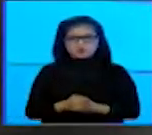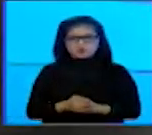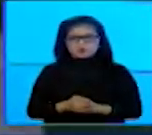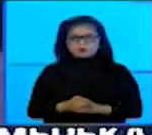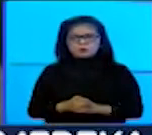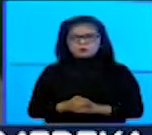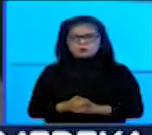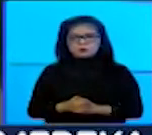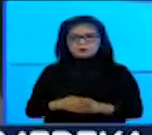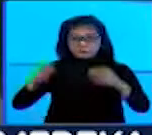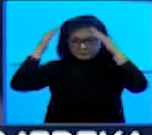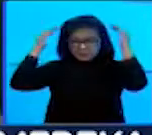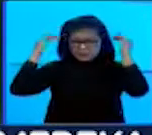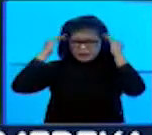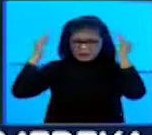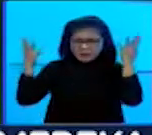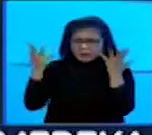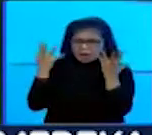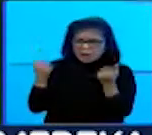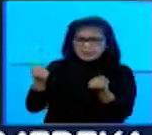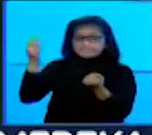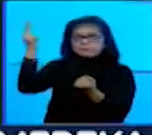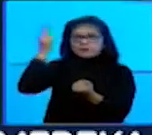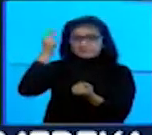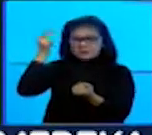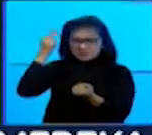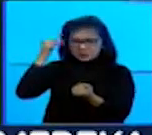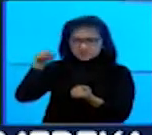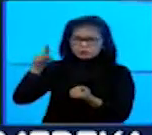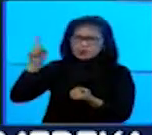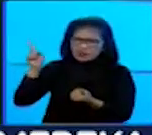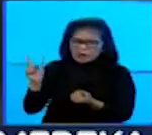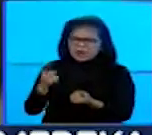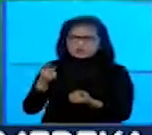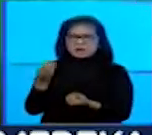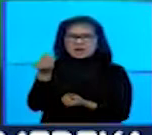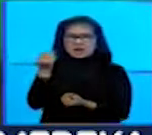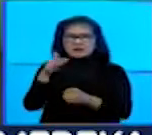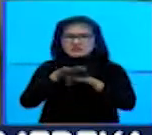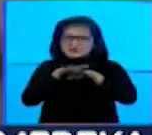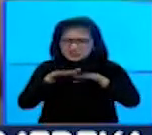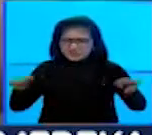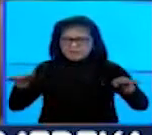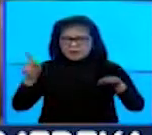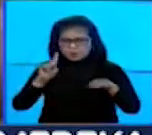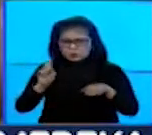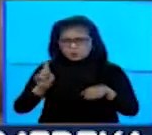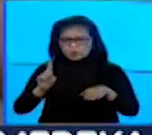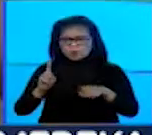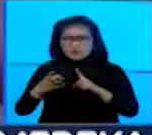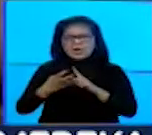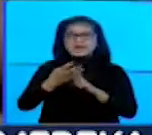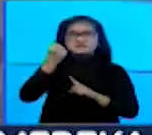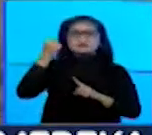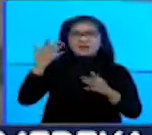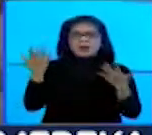Para petani berharap pemerintah berpihak pada petani lokal untuk menstabilkan harga gabah. Terlebih hasil panen petani lokal yang memenuhi kebutuhan